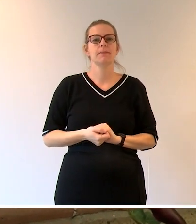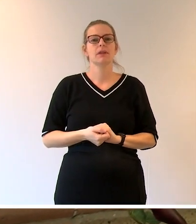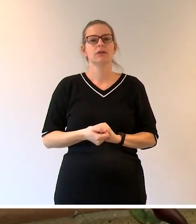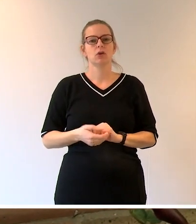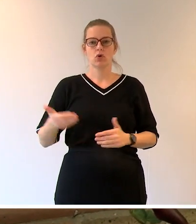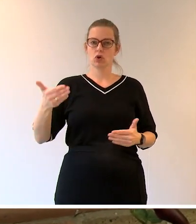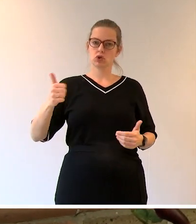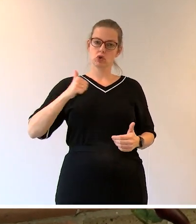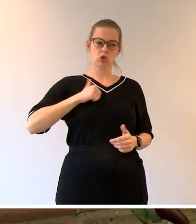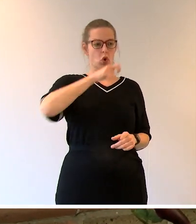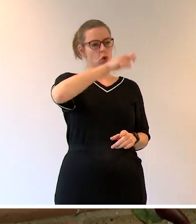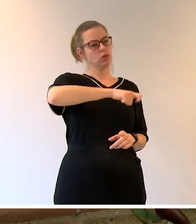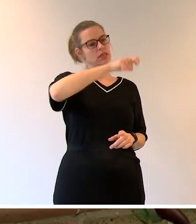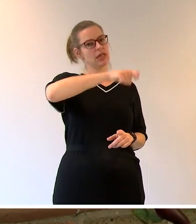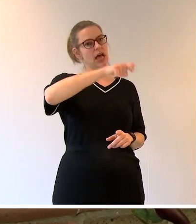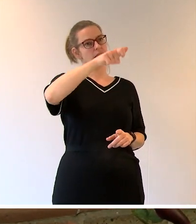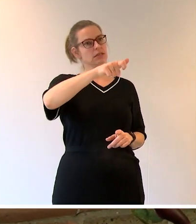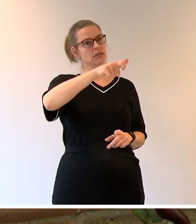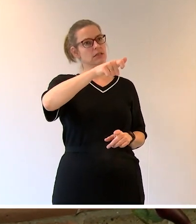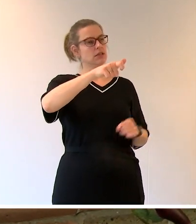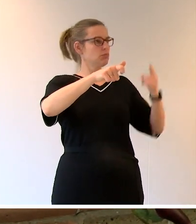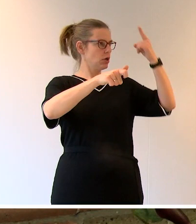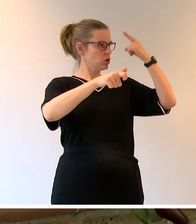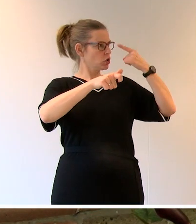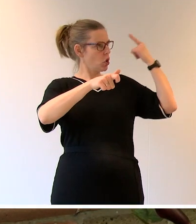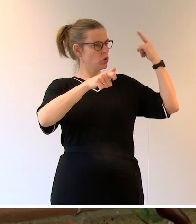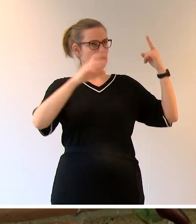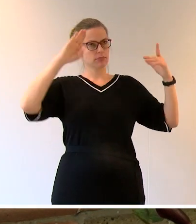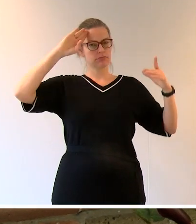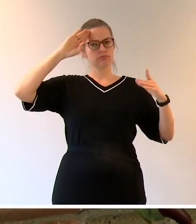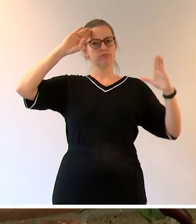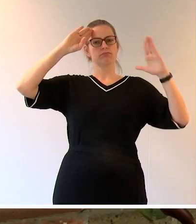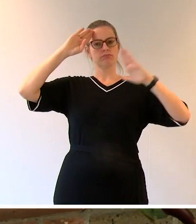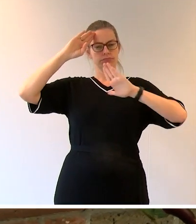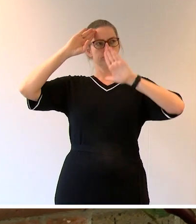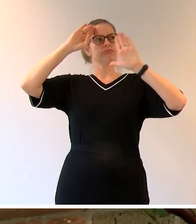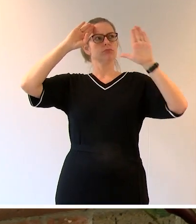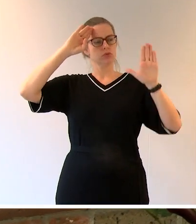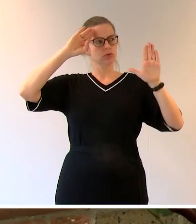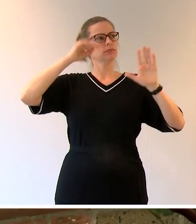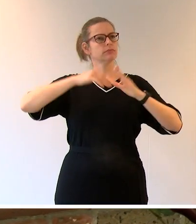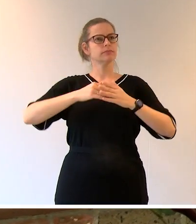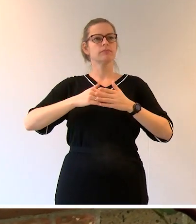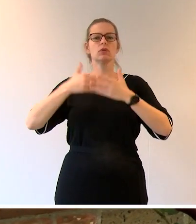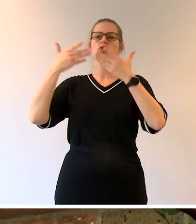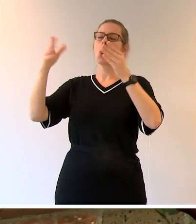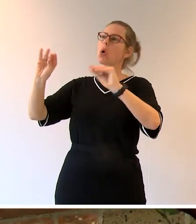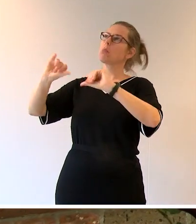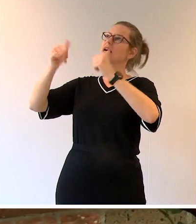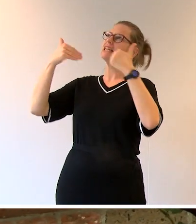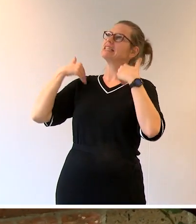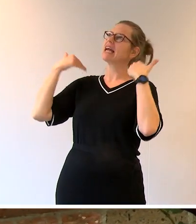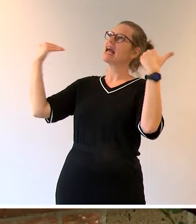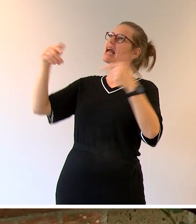Zoals soldaten voorbij lopen bij de loge van de koning en een plechtig groeten, zo beginnen de engelen